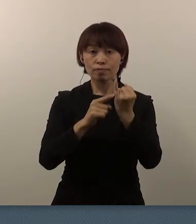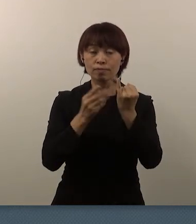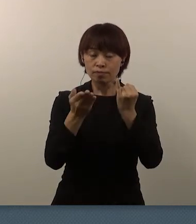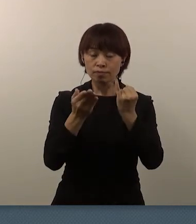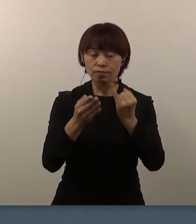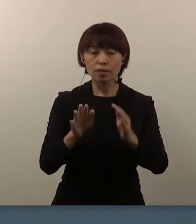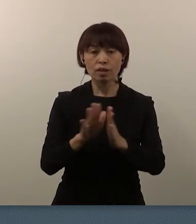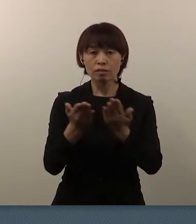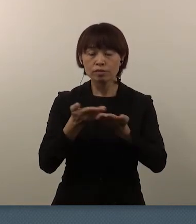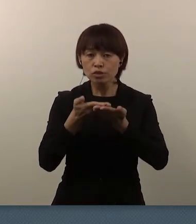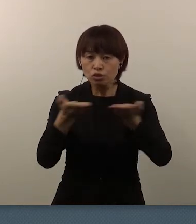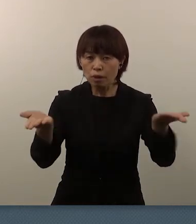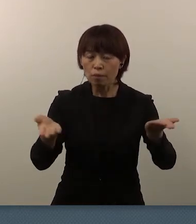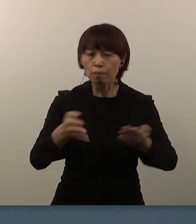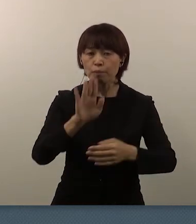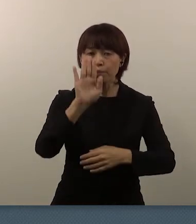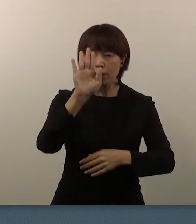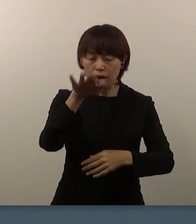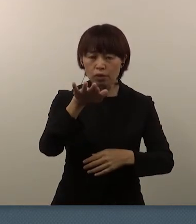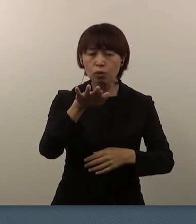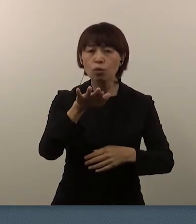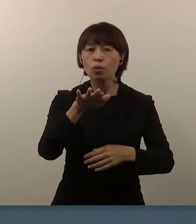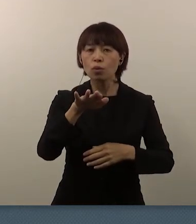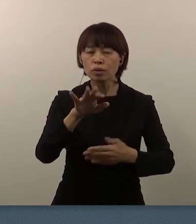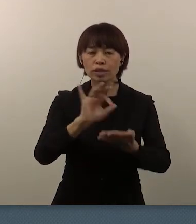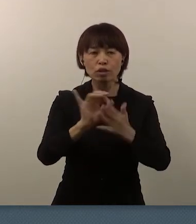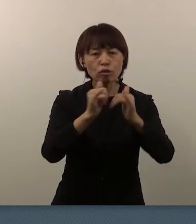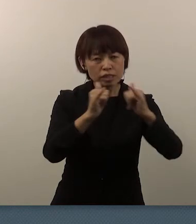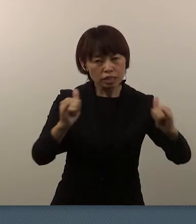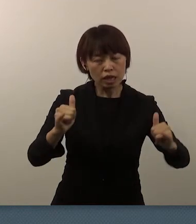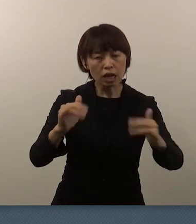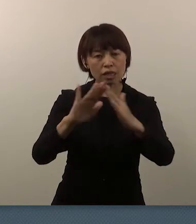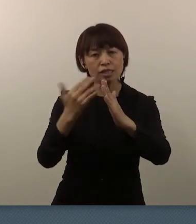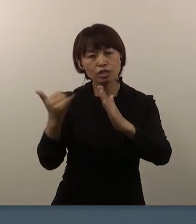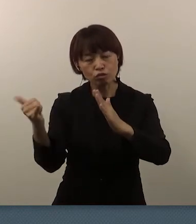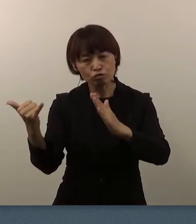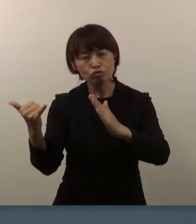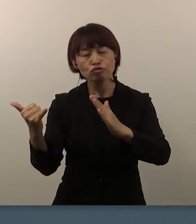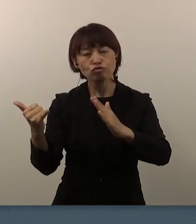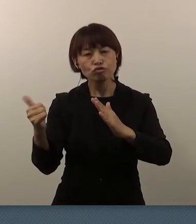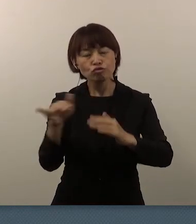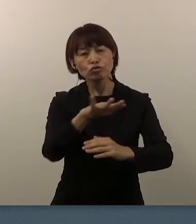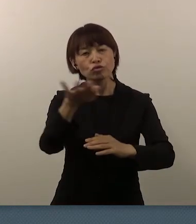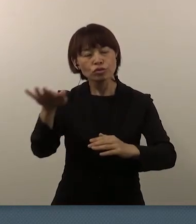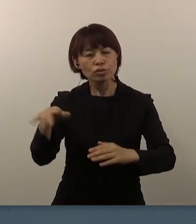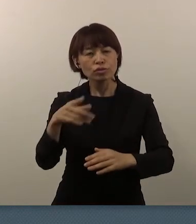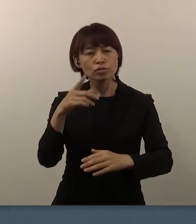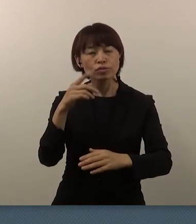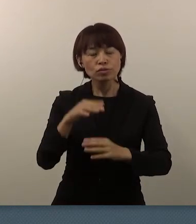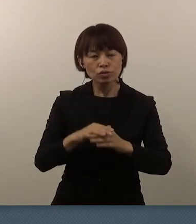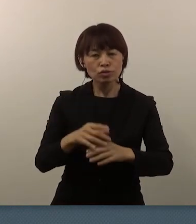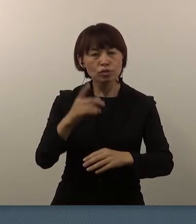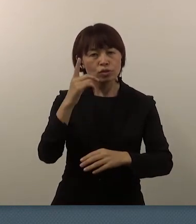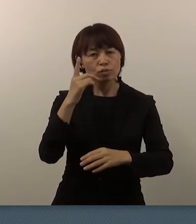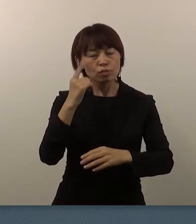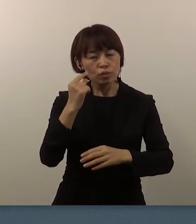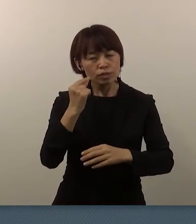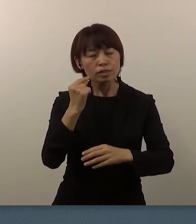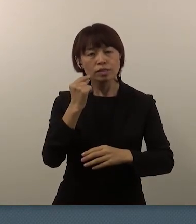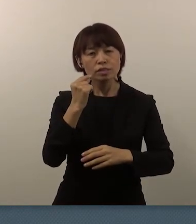ね、利用者の方とか遺族の方、ご家族の方、もし傷つけるような、も